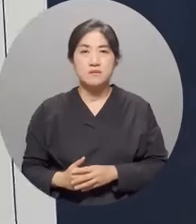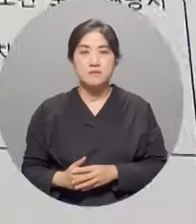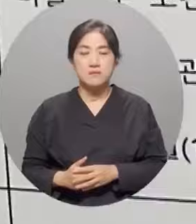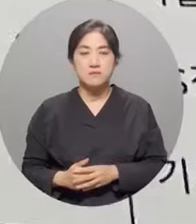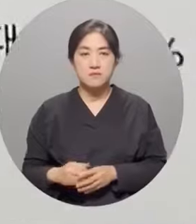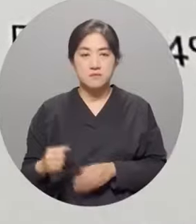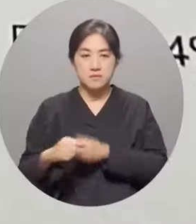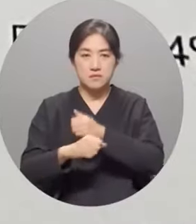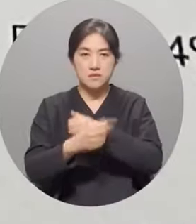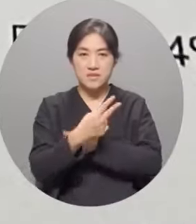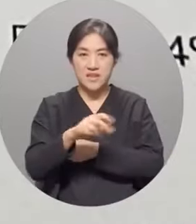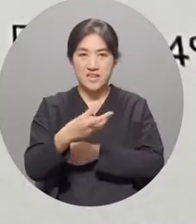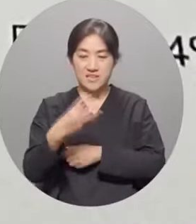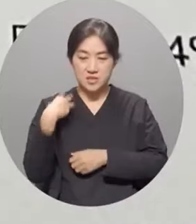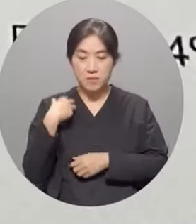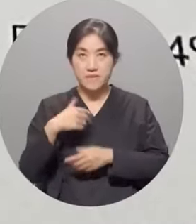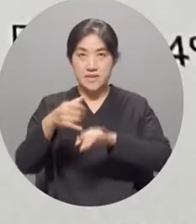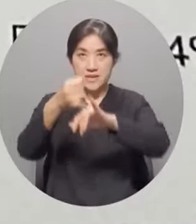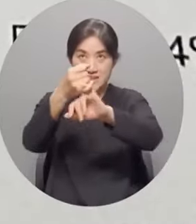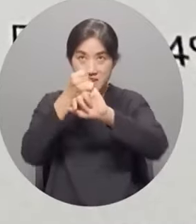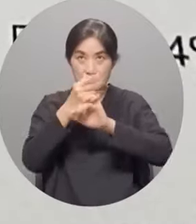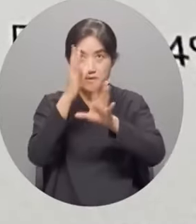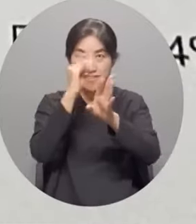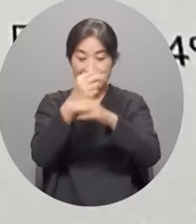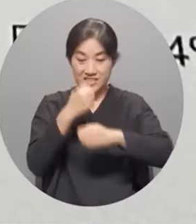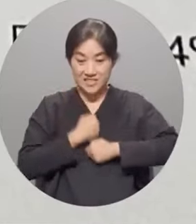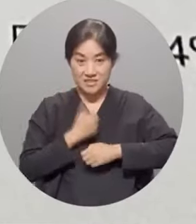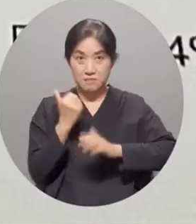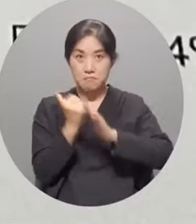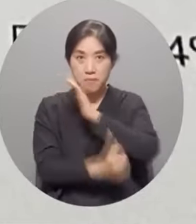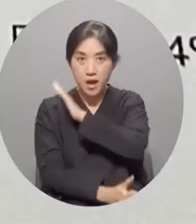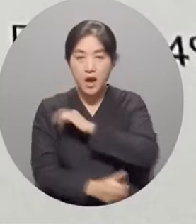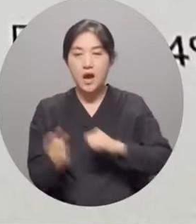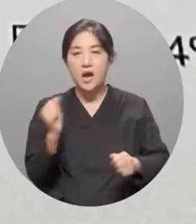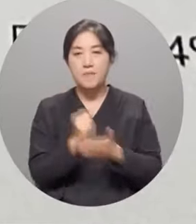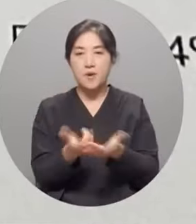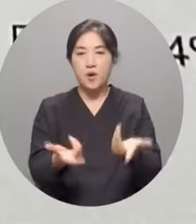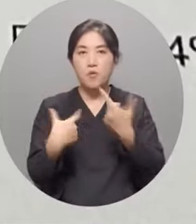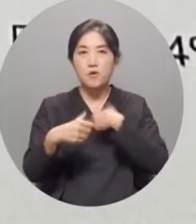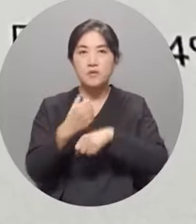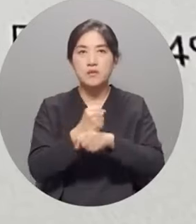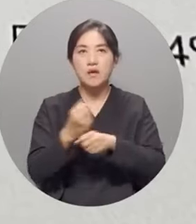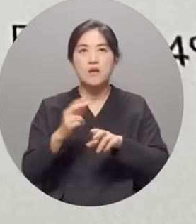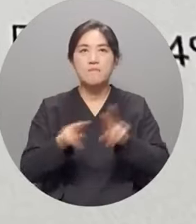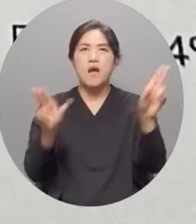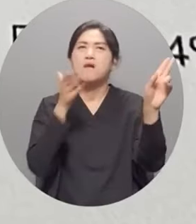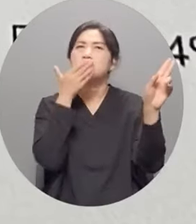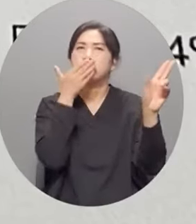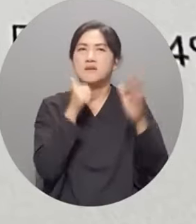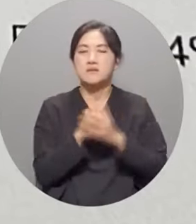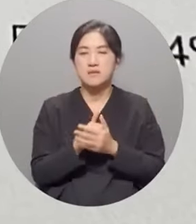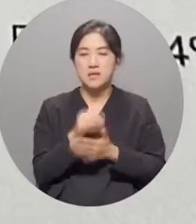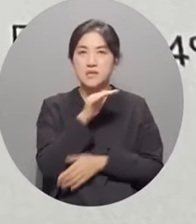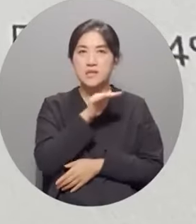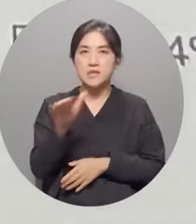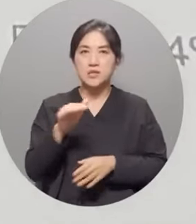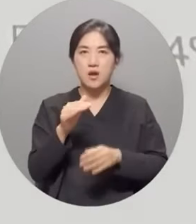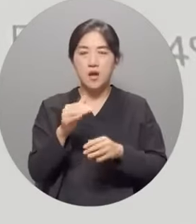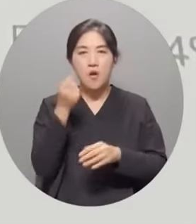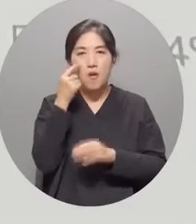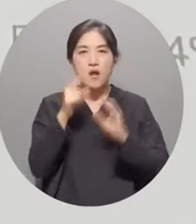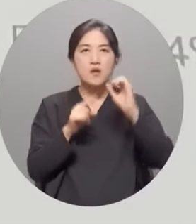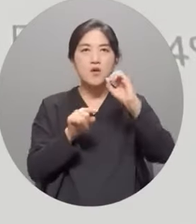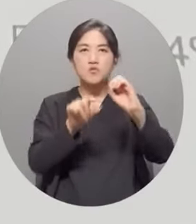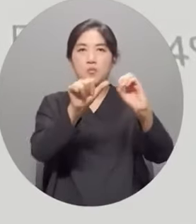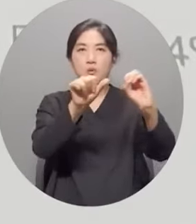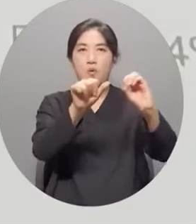대리점은 쿠팡이 약속하는 배송 예정일을 지키지 못하면 위탁 운영 계약이 해지될 수 있습니다. 해지 기준이 월